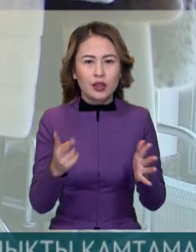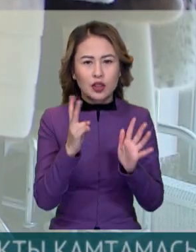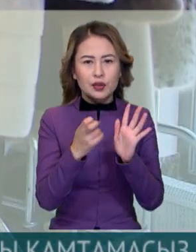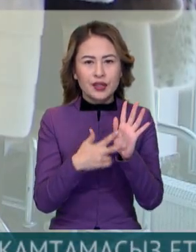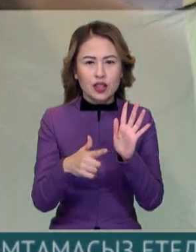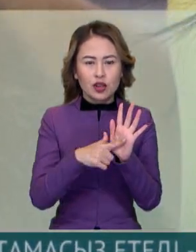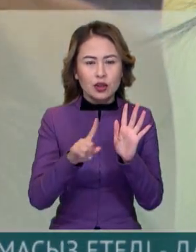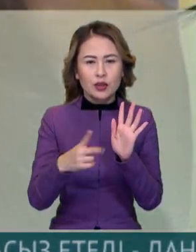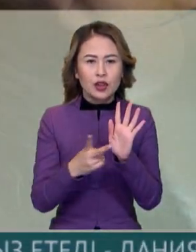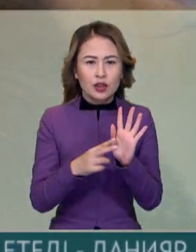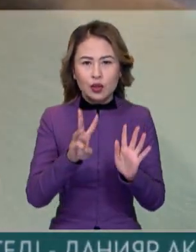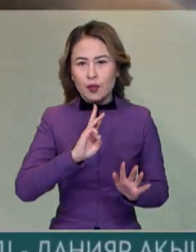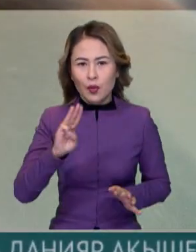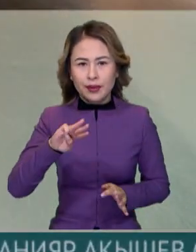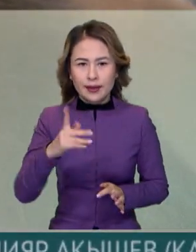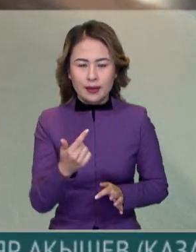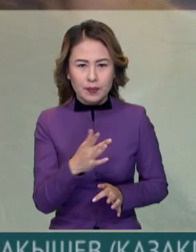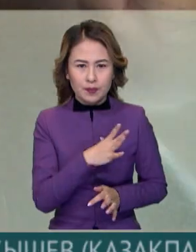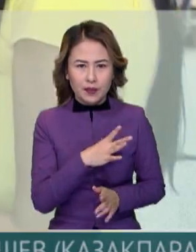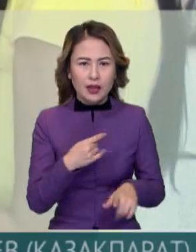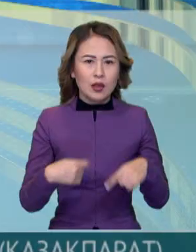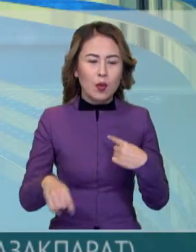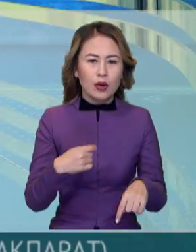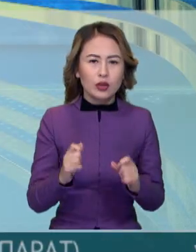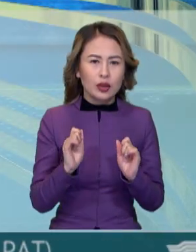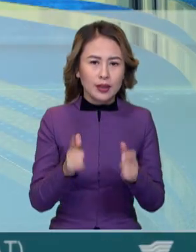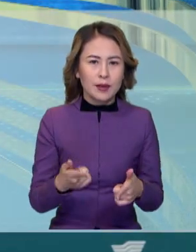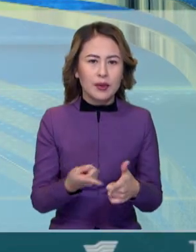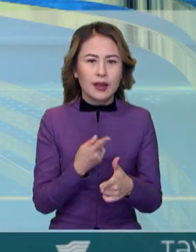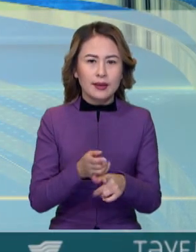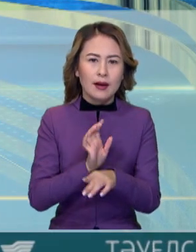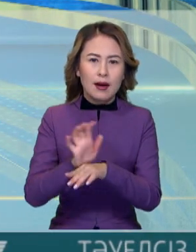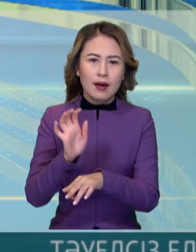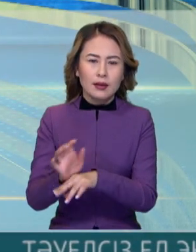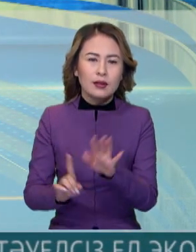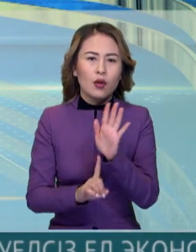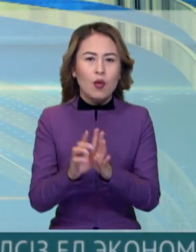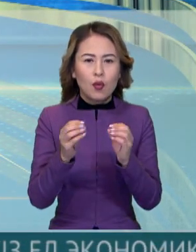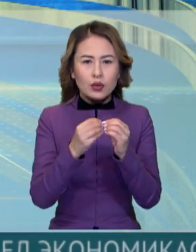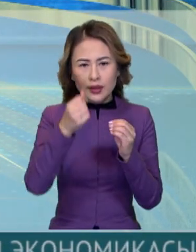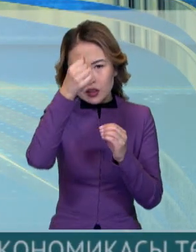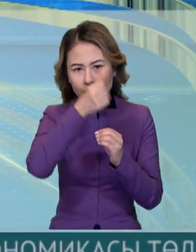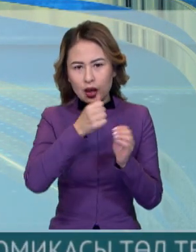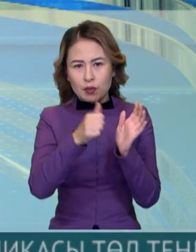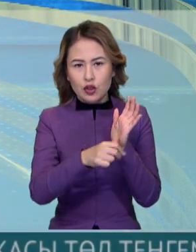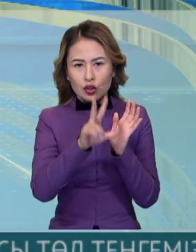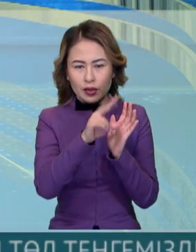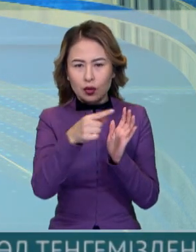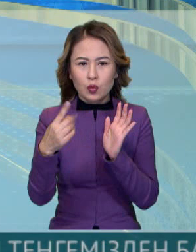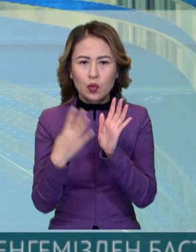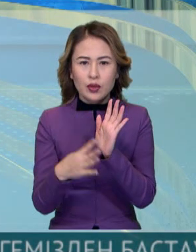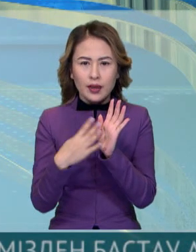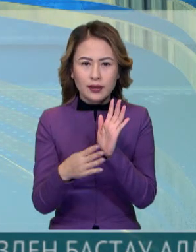артып, 287,7 миллион теңгеге жетті. Бұл тауар түрлерін импорттайтындардың қатары 10 ай ішінде